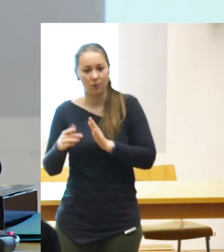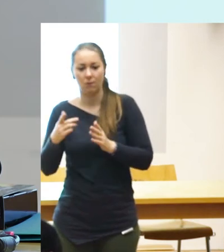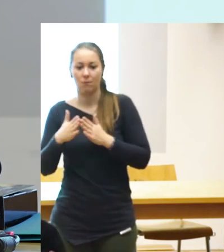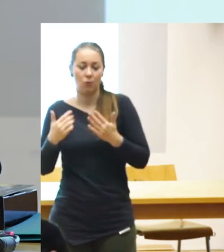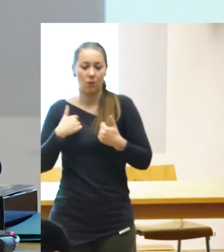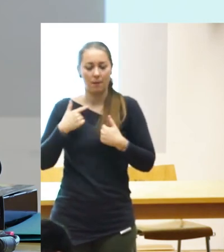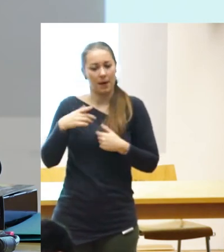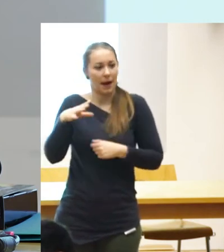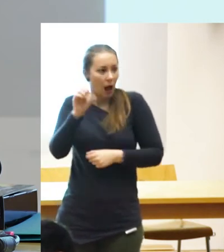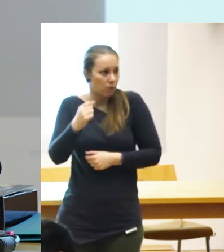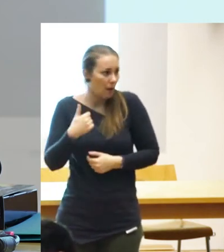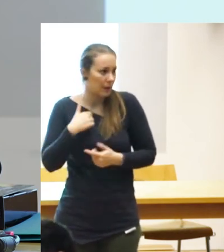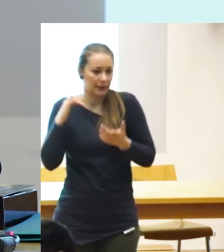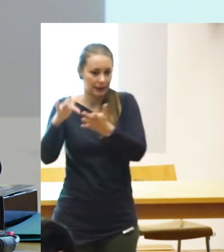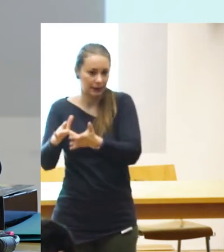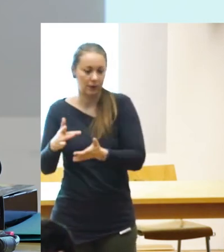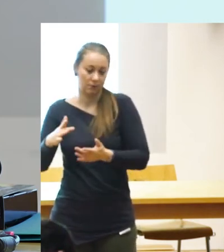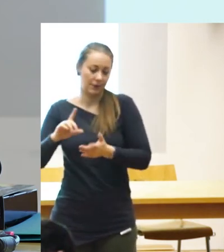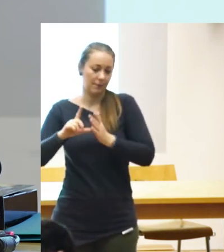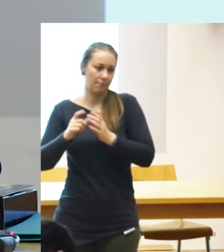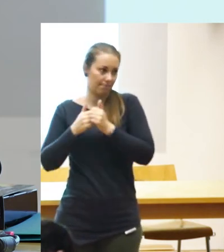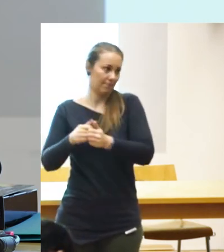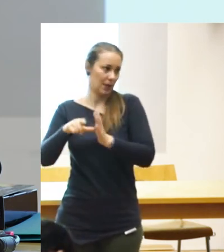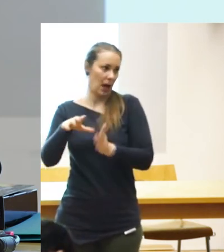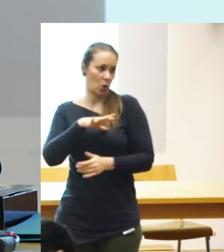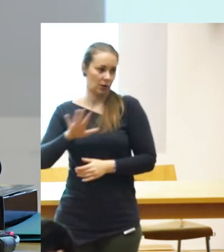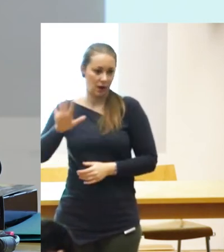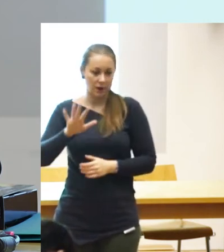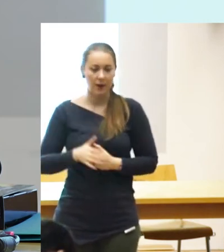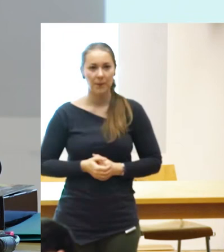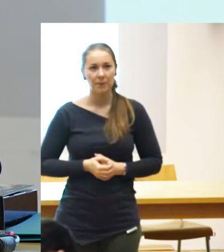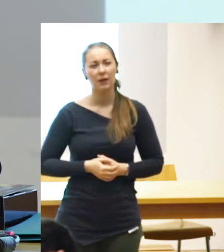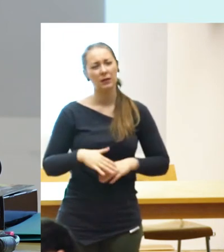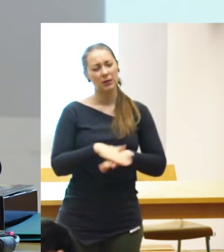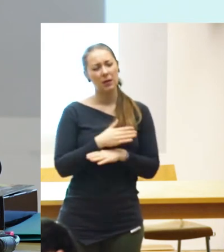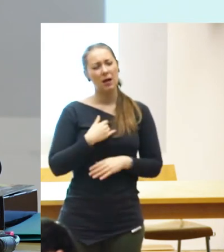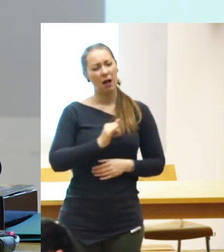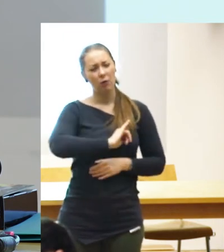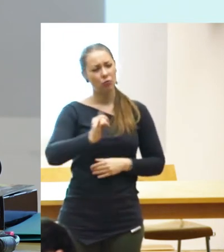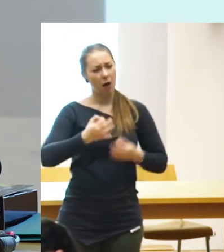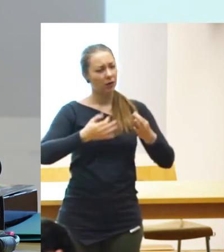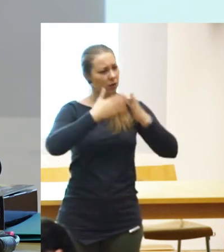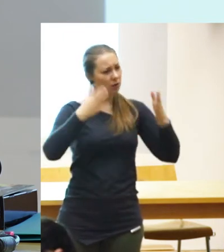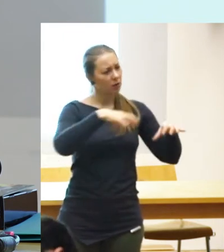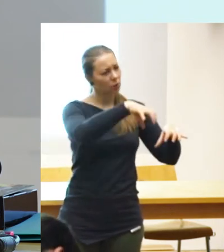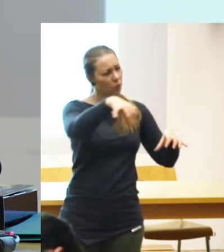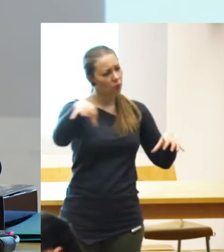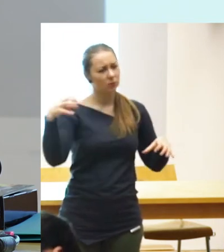vnímat v Ostravě. Každá instituce primárně založena na